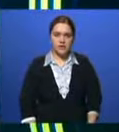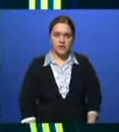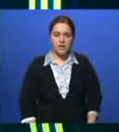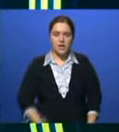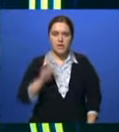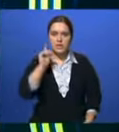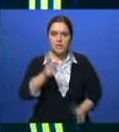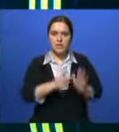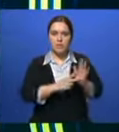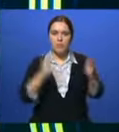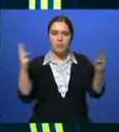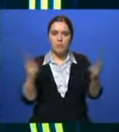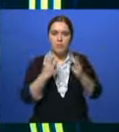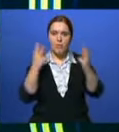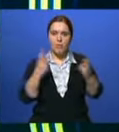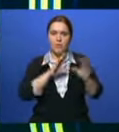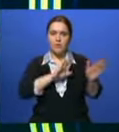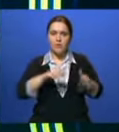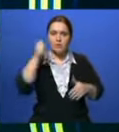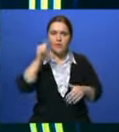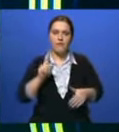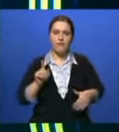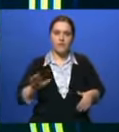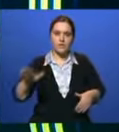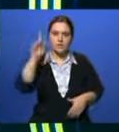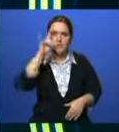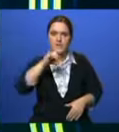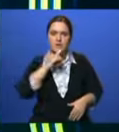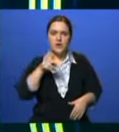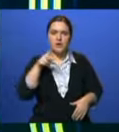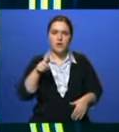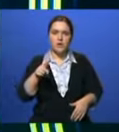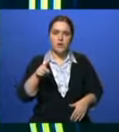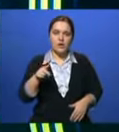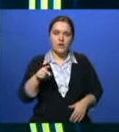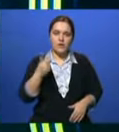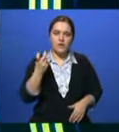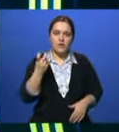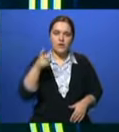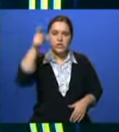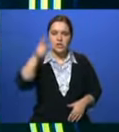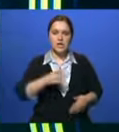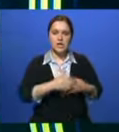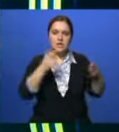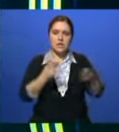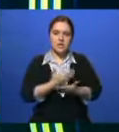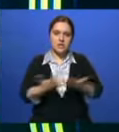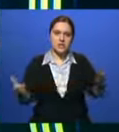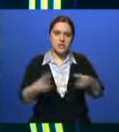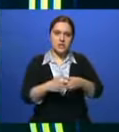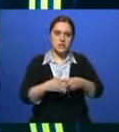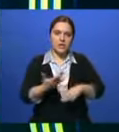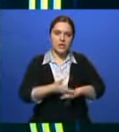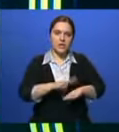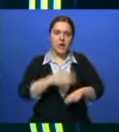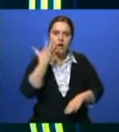Более 1700 пожаров произошло в минувшем году в Восточном Казахстане. Свыше 200 человек получили травмы различной степени тяжести. Ожоговое